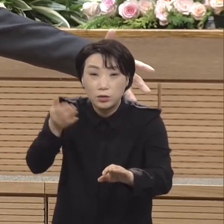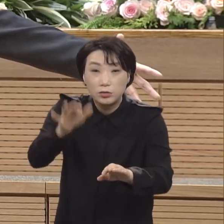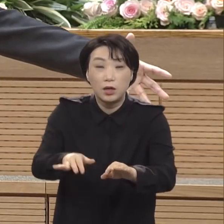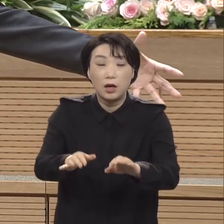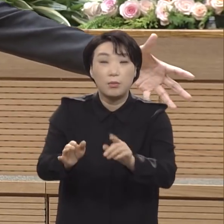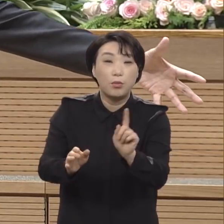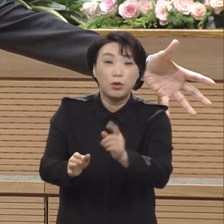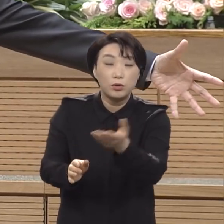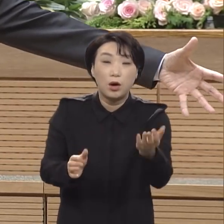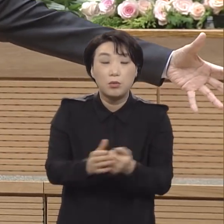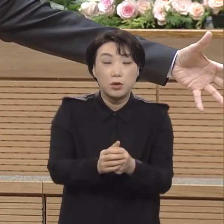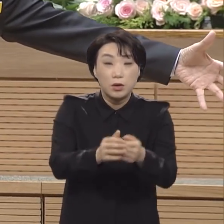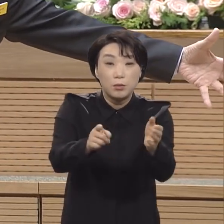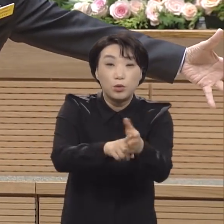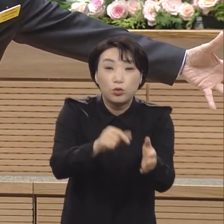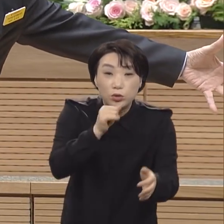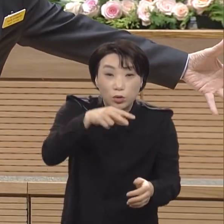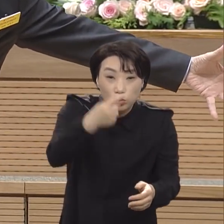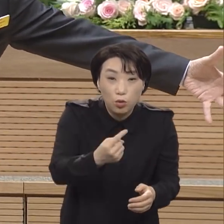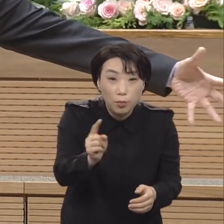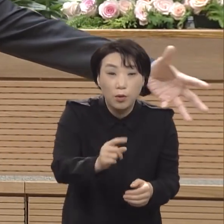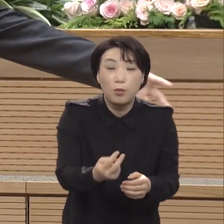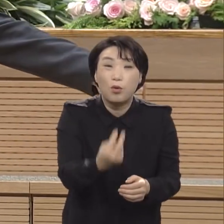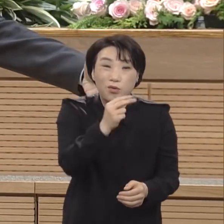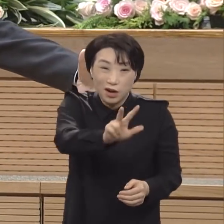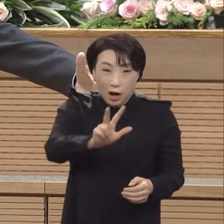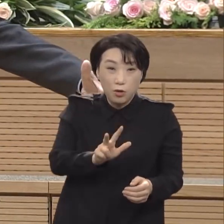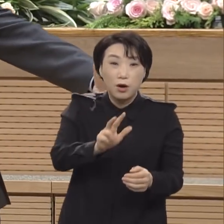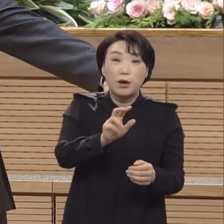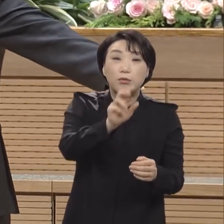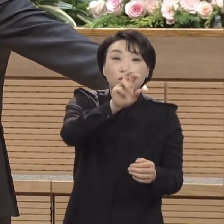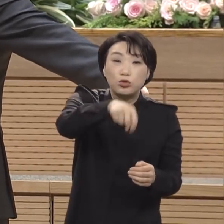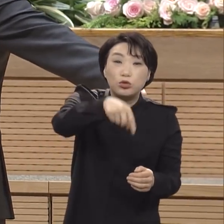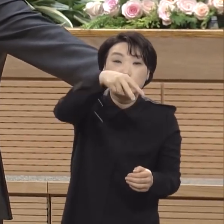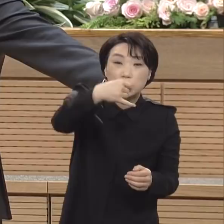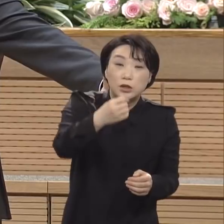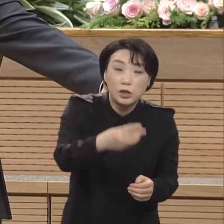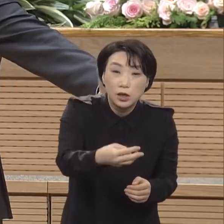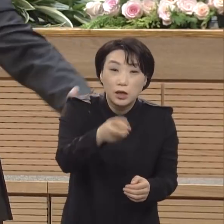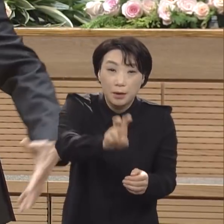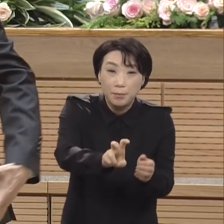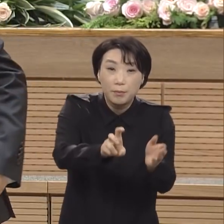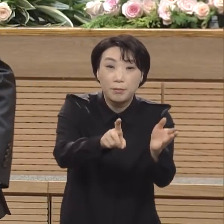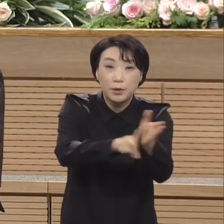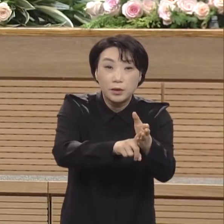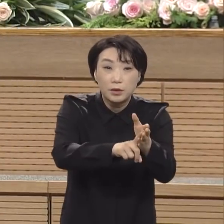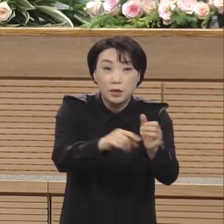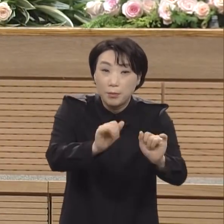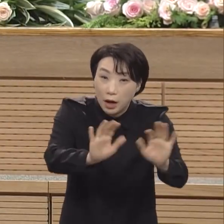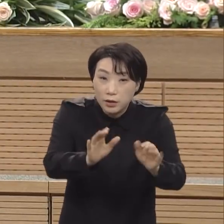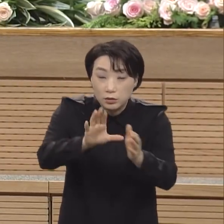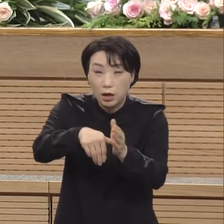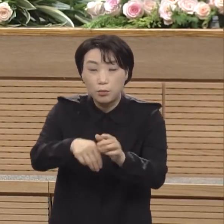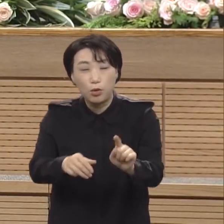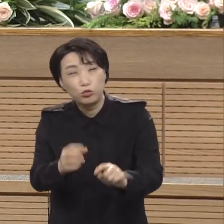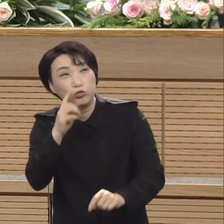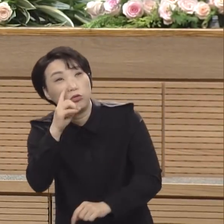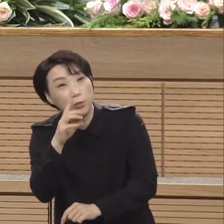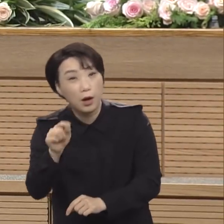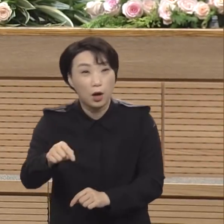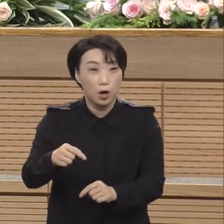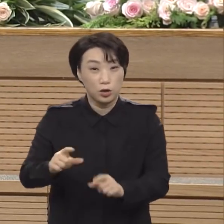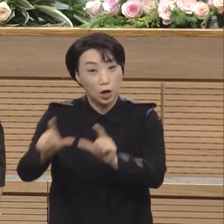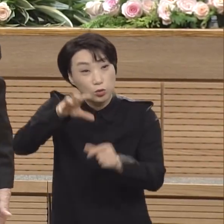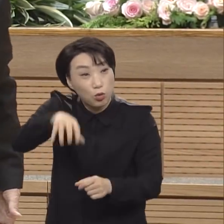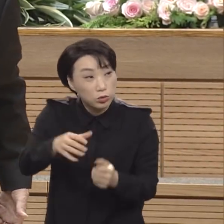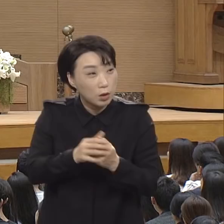어떤 특별한 목숨을 건 무슬림이 아니고는 그 어마어마한 집회 와보고 싶지 않겠냐. 저희 동네에서 오는데 와보고